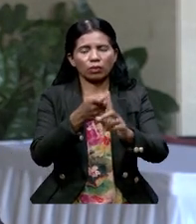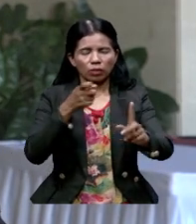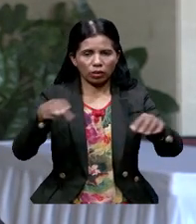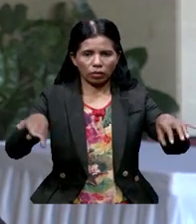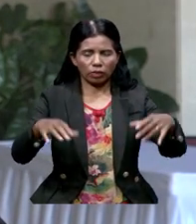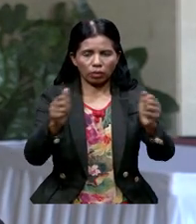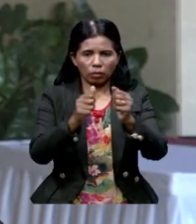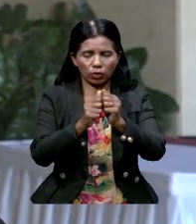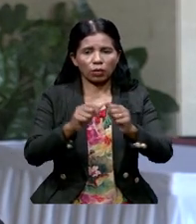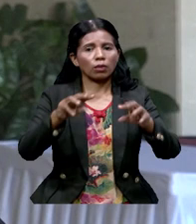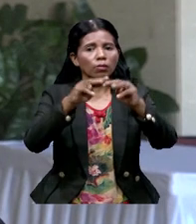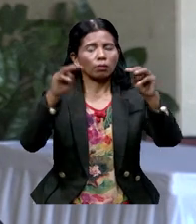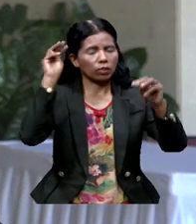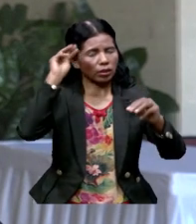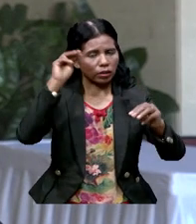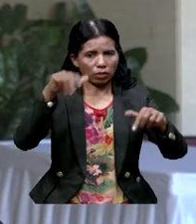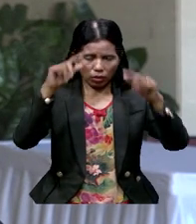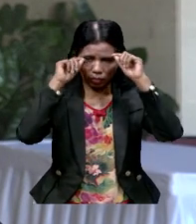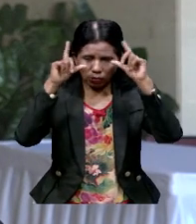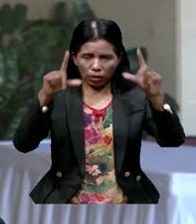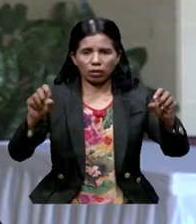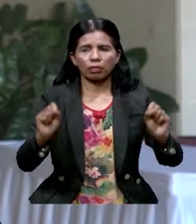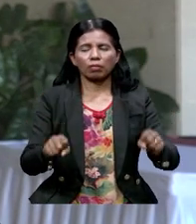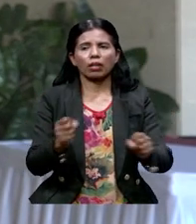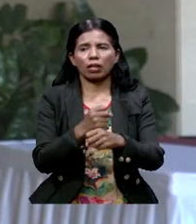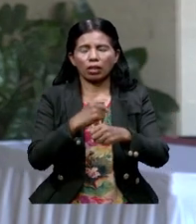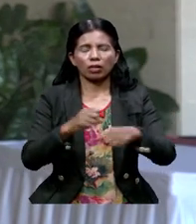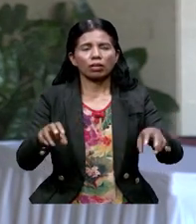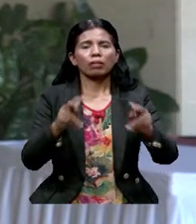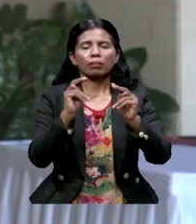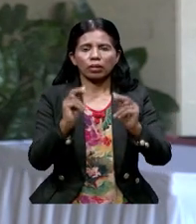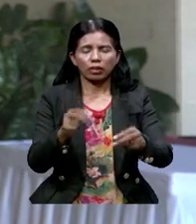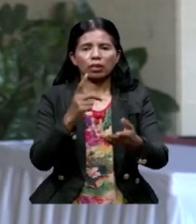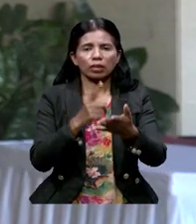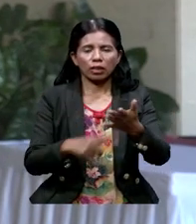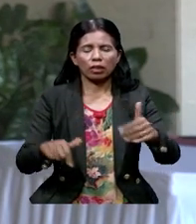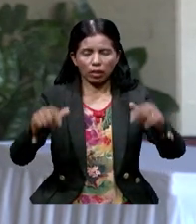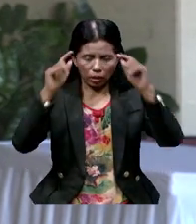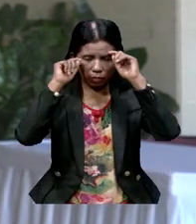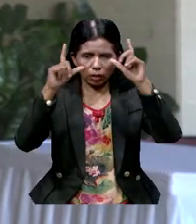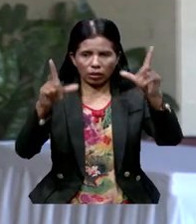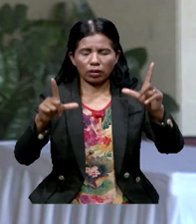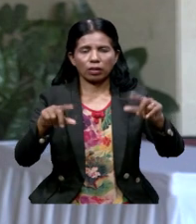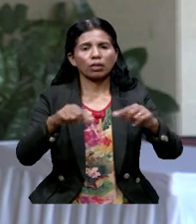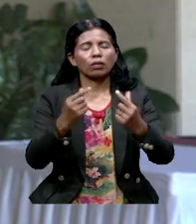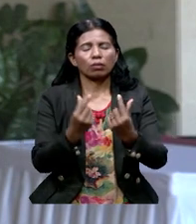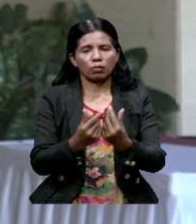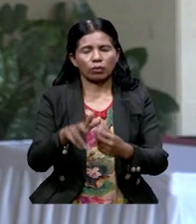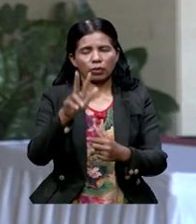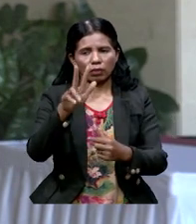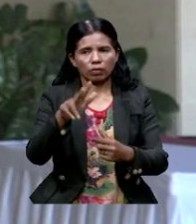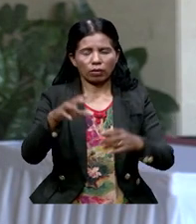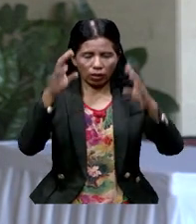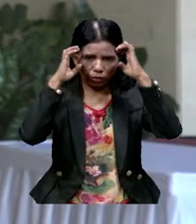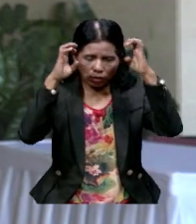untuk membincangkan apa keperluan Timor-Leste di bidang tiga sektor ini, pendidikan,